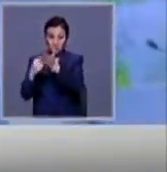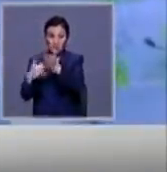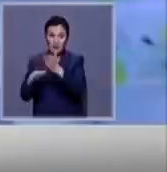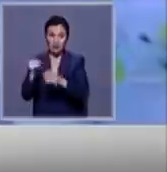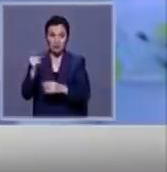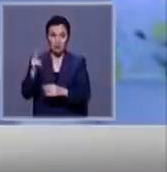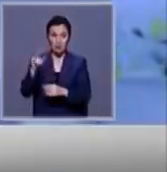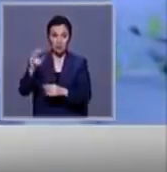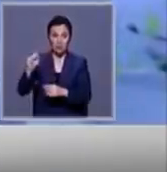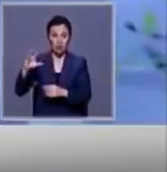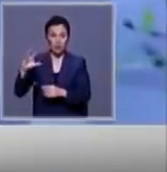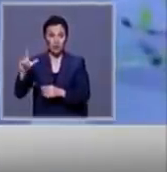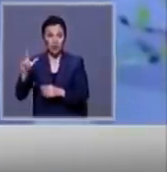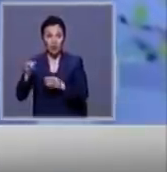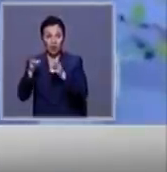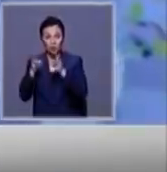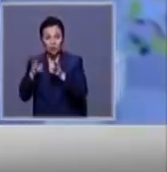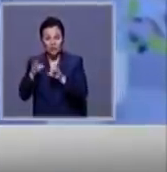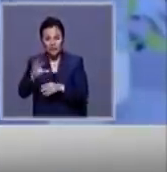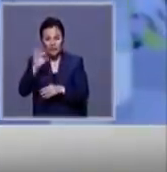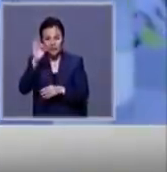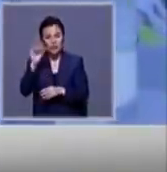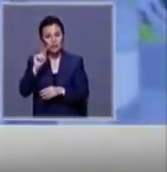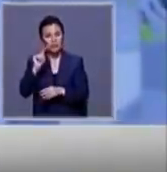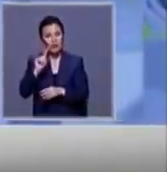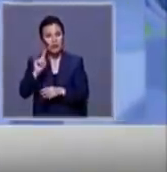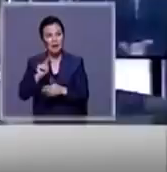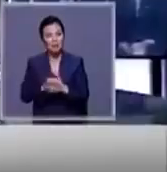คสช.จะเอาหลักเกณฑ์อะไรมาเลือกไม่มีนะ